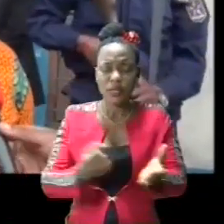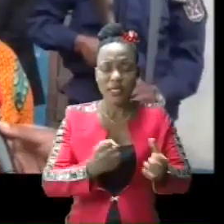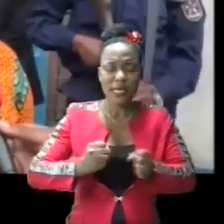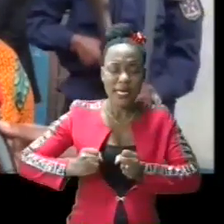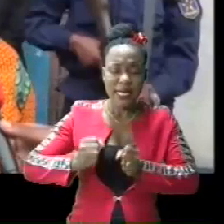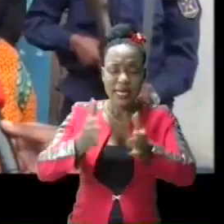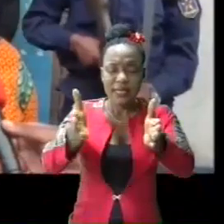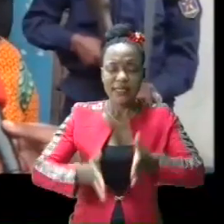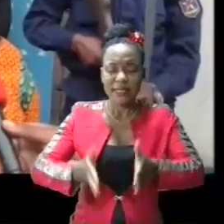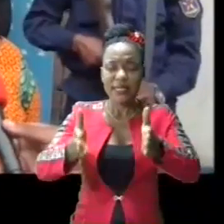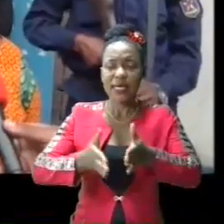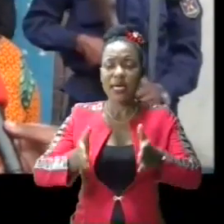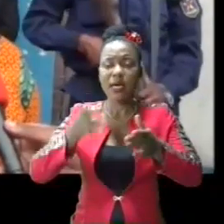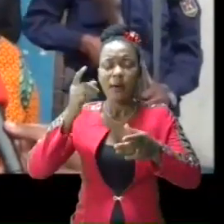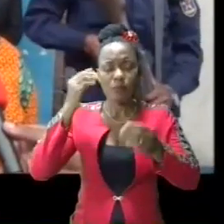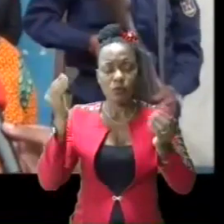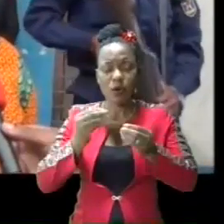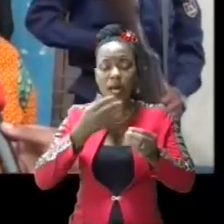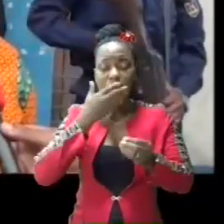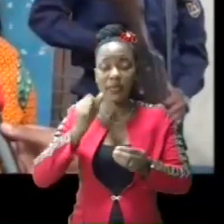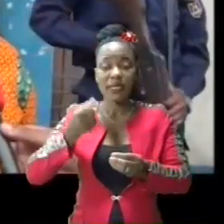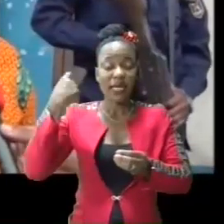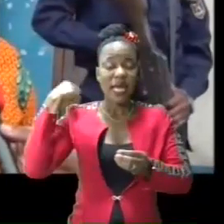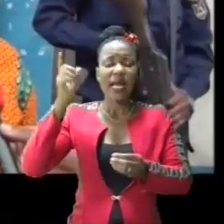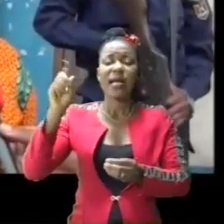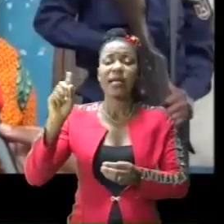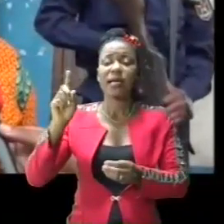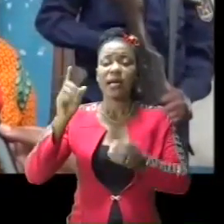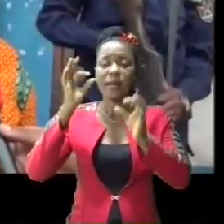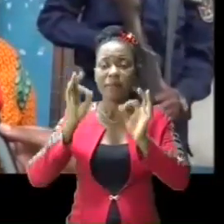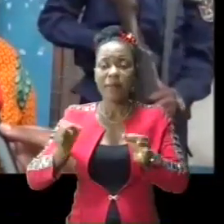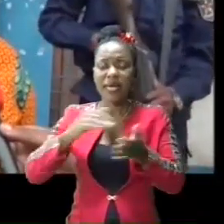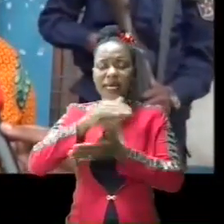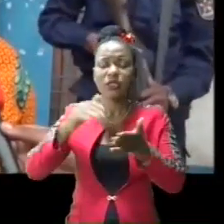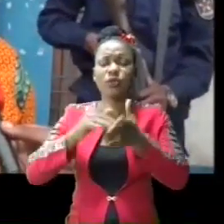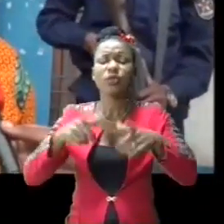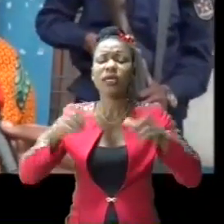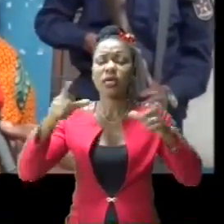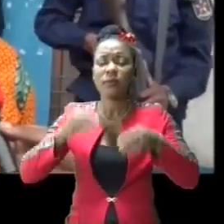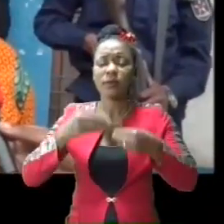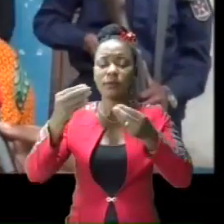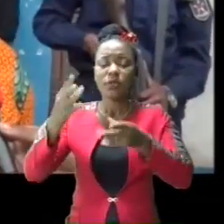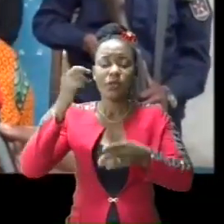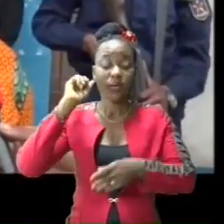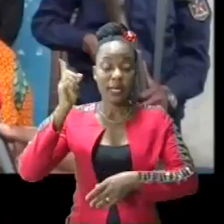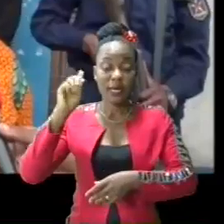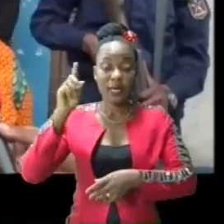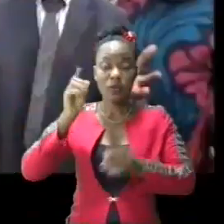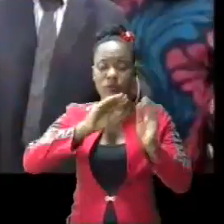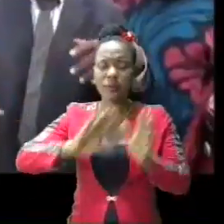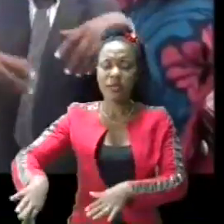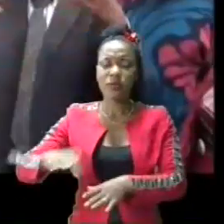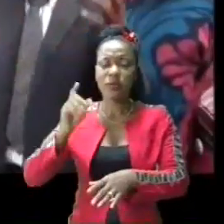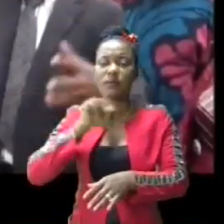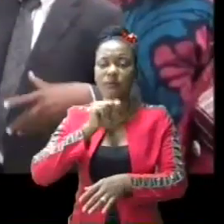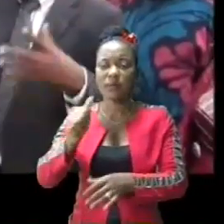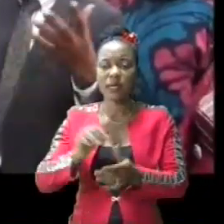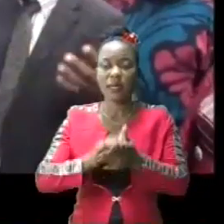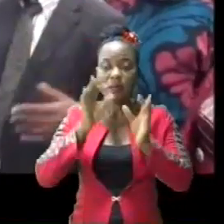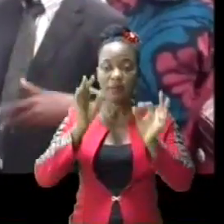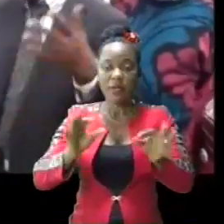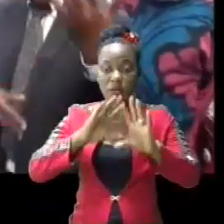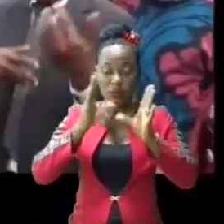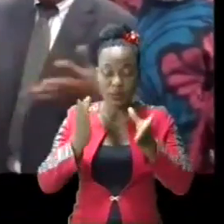comme c'était dans les temps. C'est un grand centre qui nous a été donné, on ne peut pas laisser ça à l'abandon comme ça. Au-delà de tout,